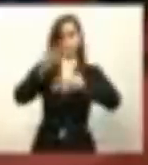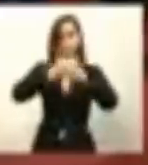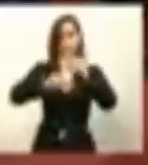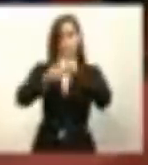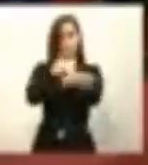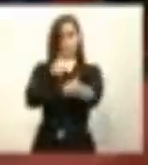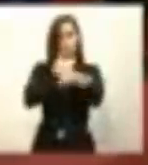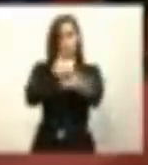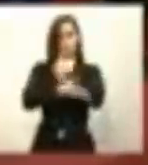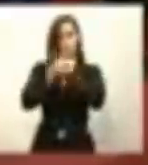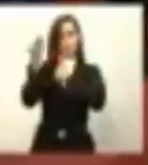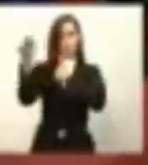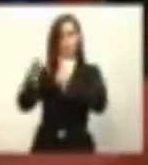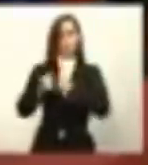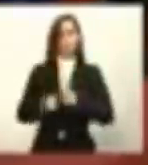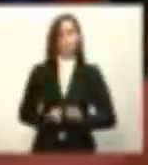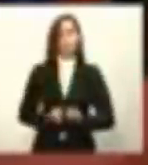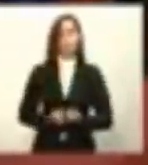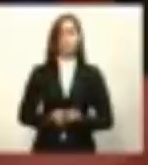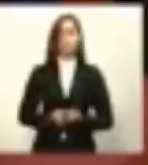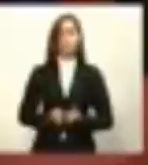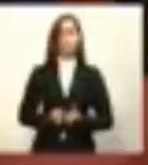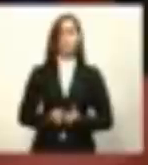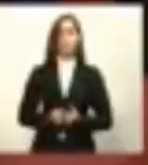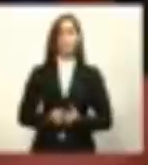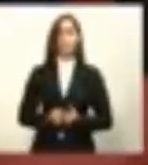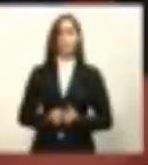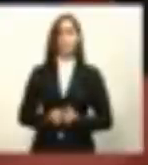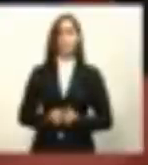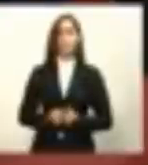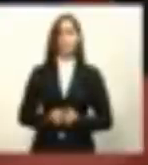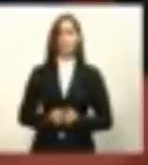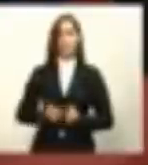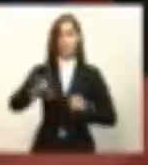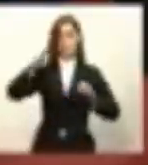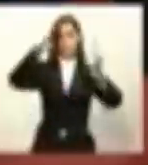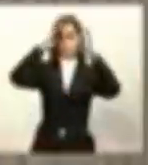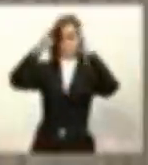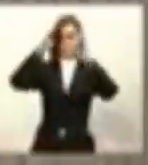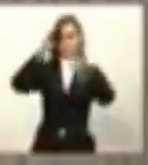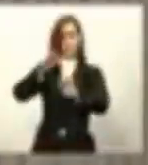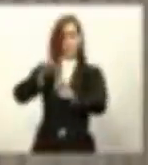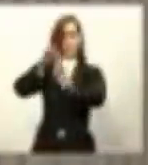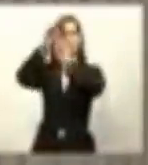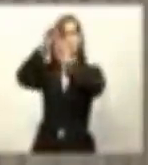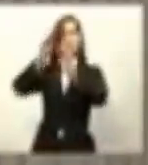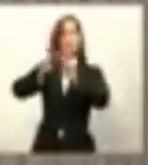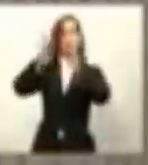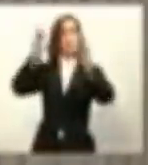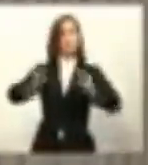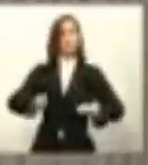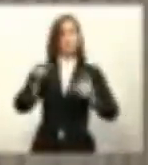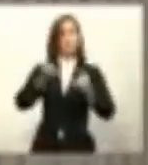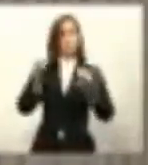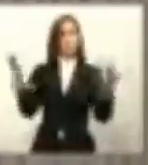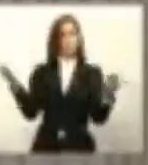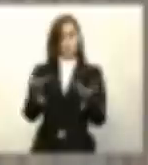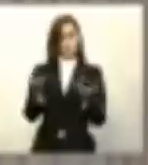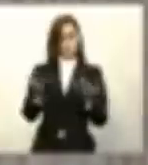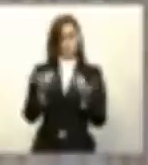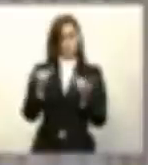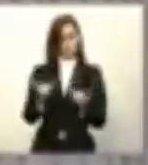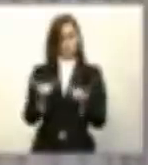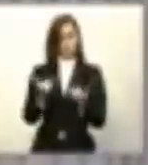ça Jovenel Moïse avec Luis Abinadel yo te signé. Accord ça ou pral gen chance pour capable tendre et